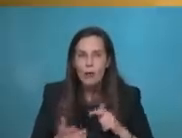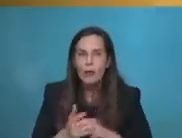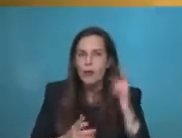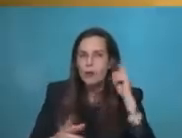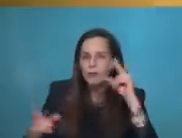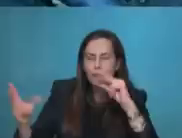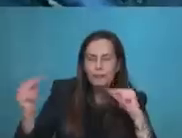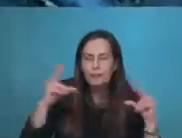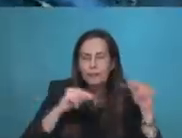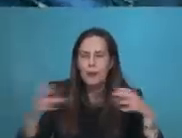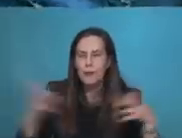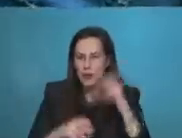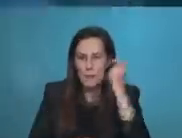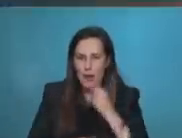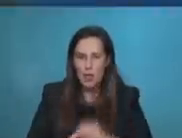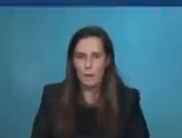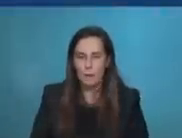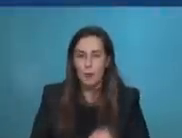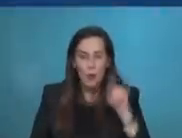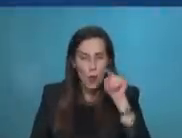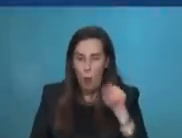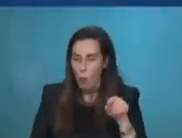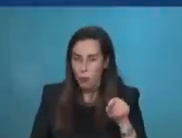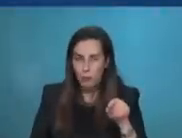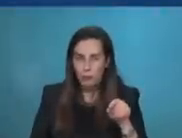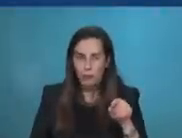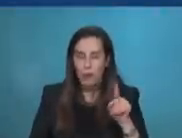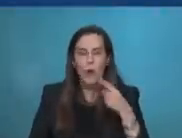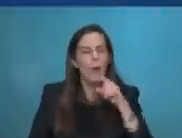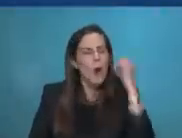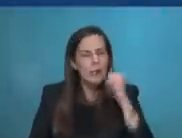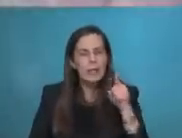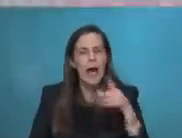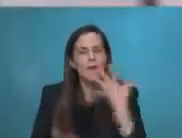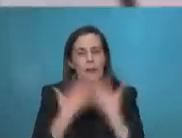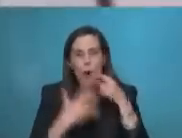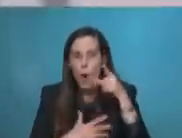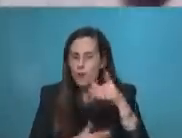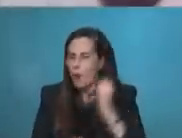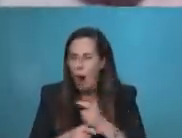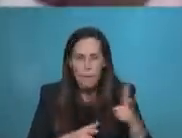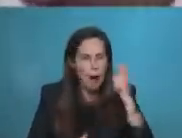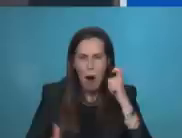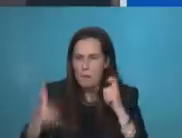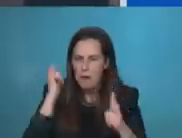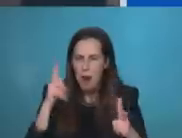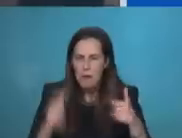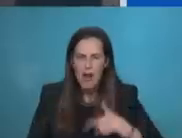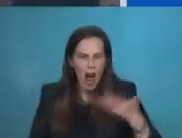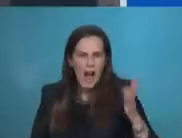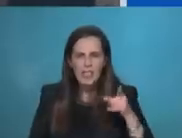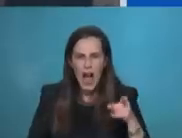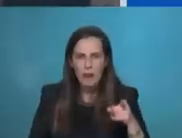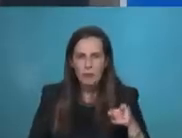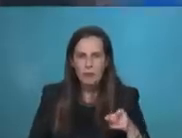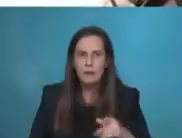criminal organization. אל צ'אפו לא הואשם ישירות ברצח, אבל העדים סיפרו על חיסולים שיטתיים ואכזרים של יריביו ושל